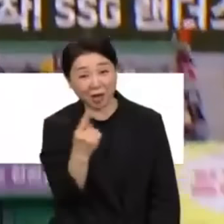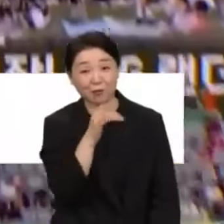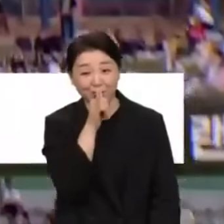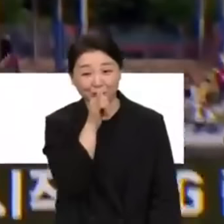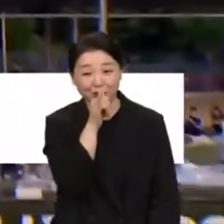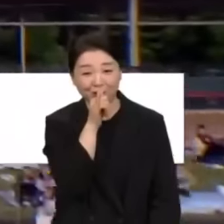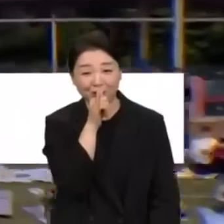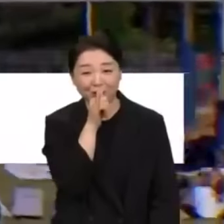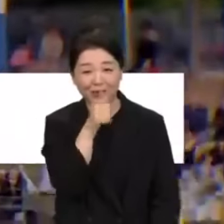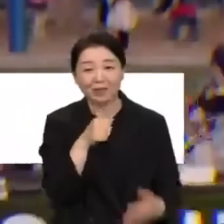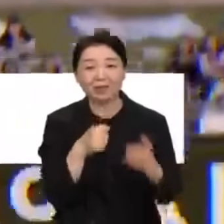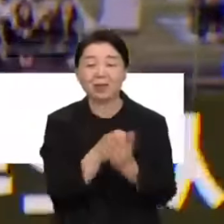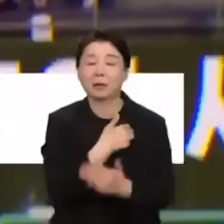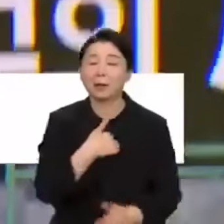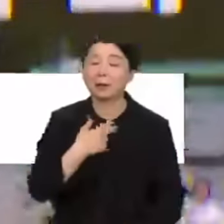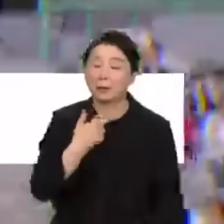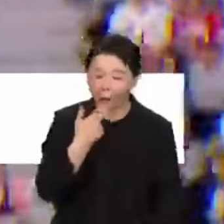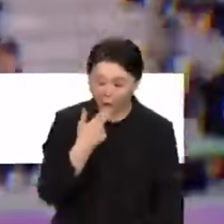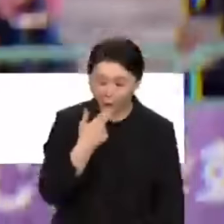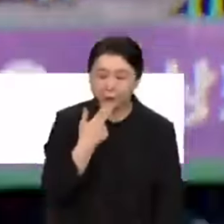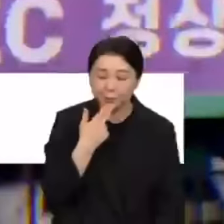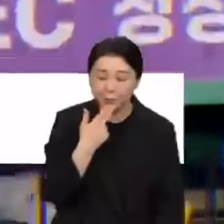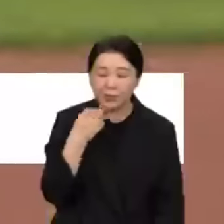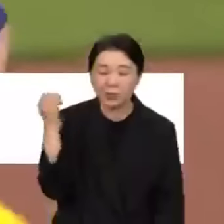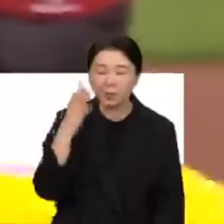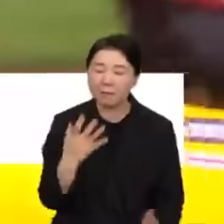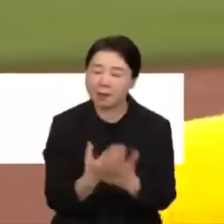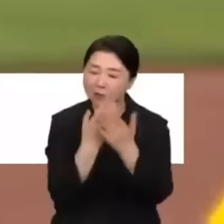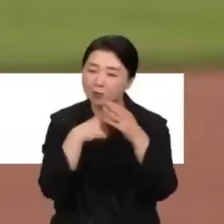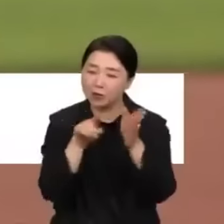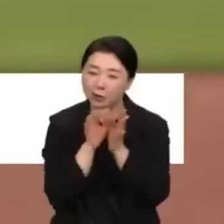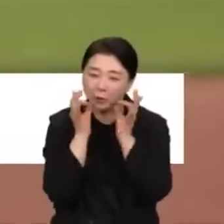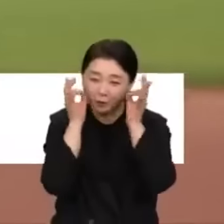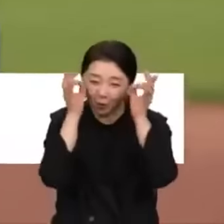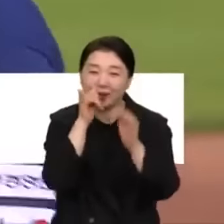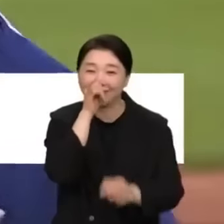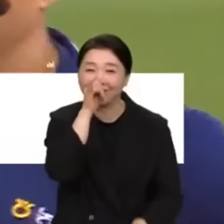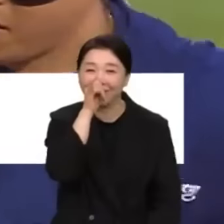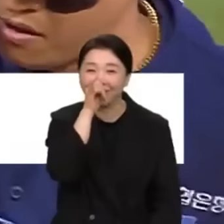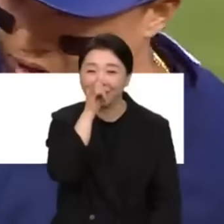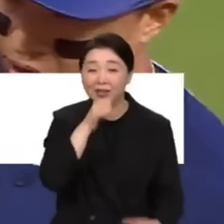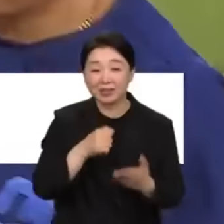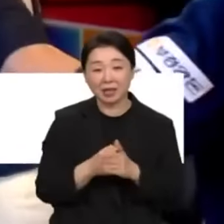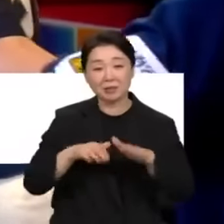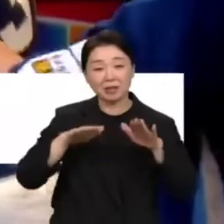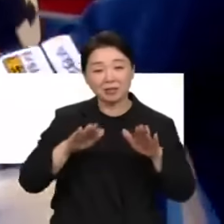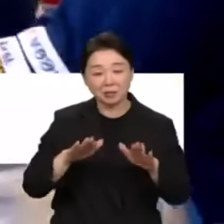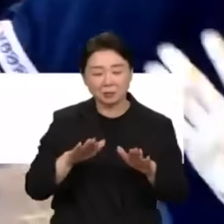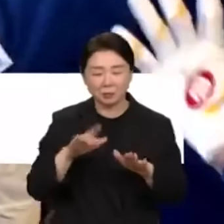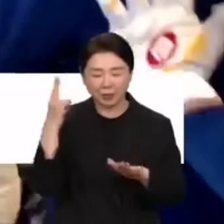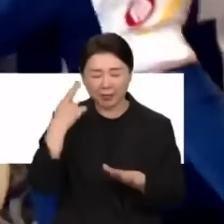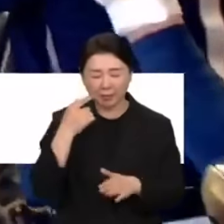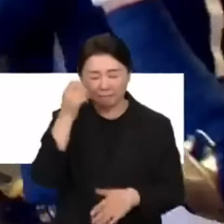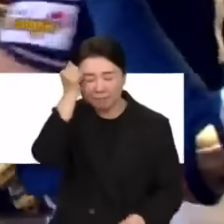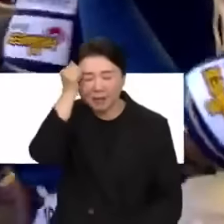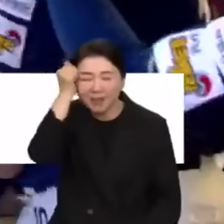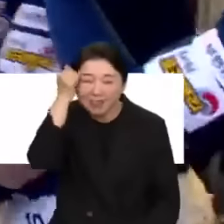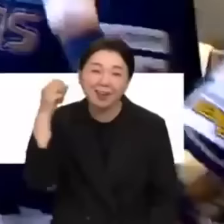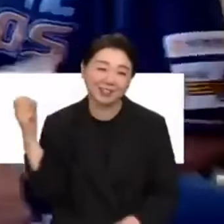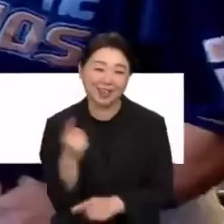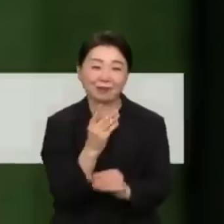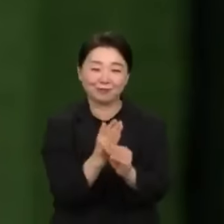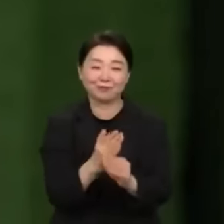함으로써 만족하지 않게 되고 더 발전하려고 노력을 하기 때문에 지금도 되새기면서 야구를 하고